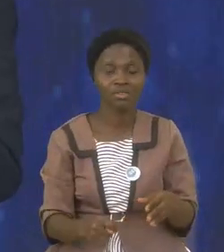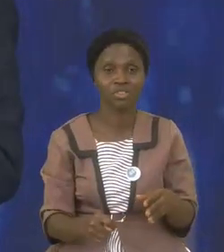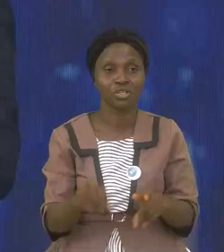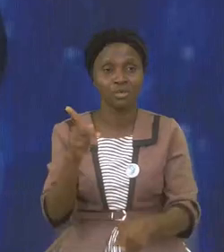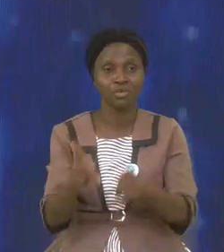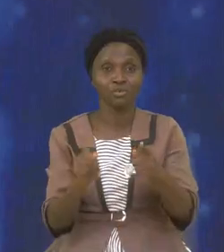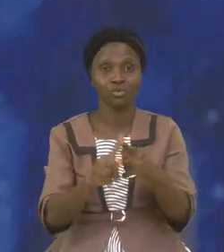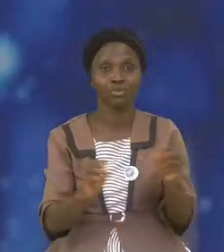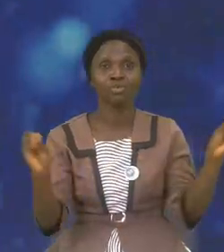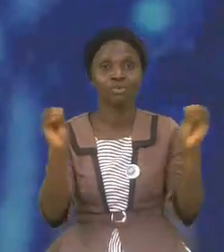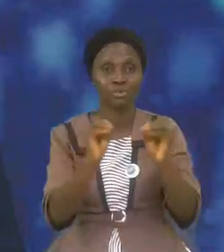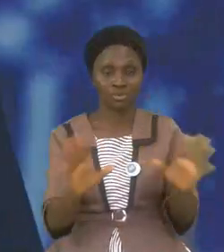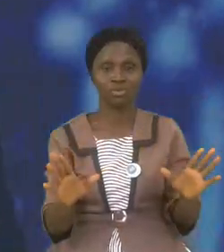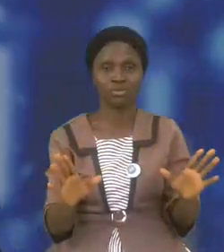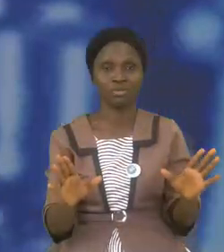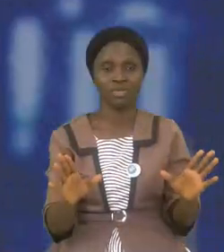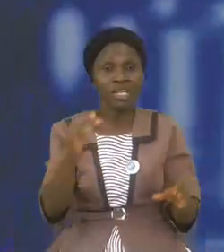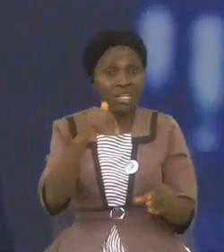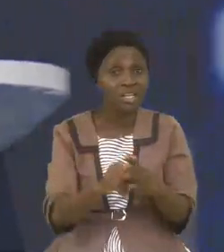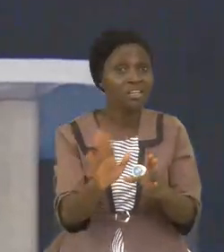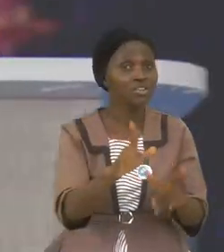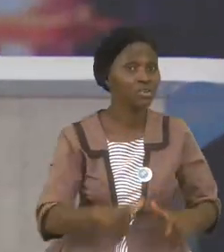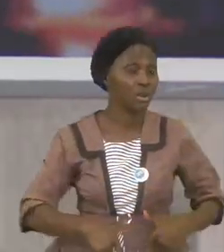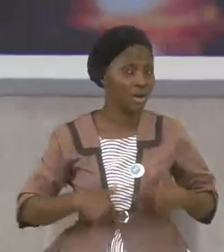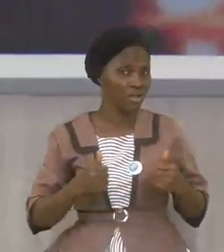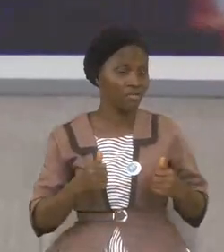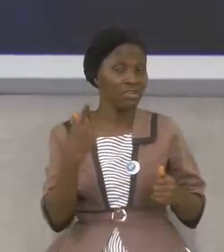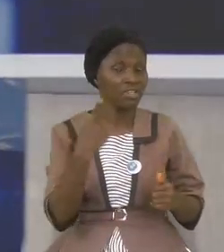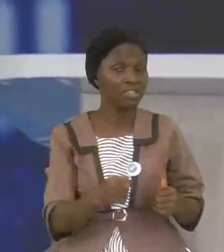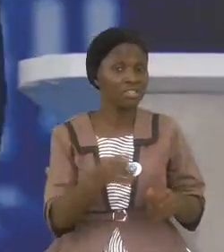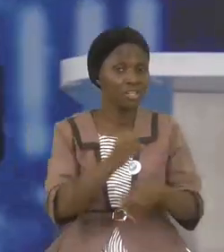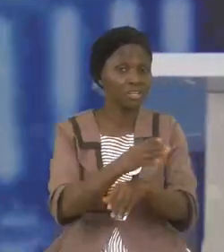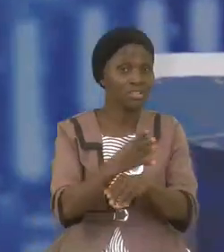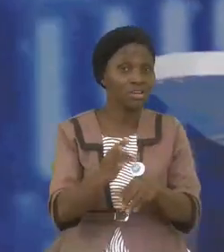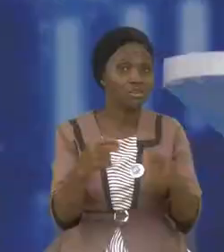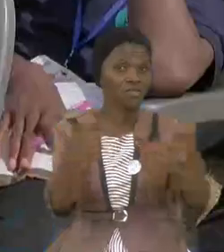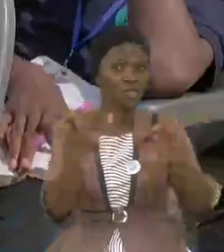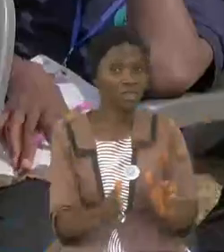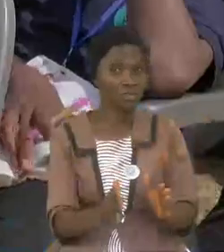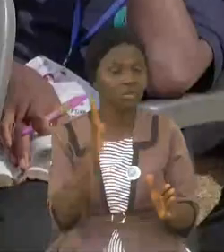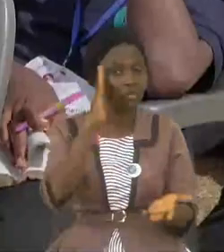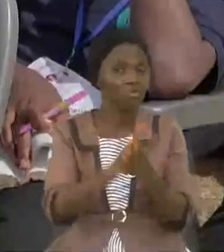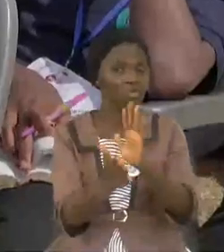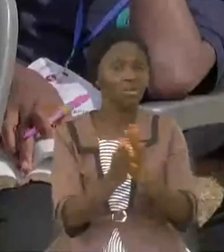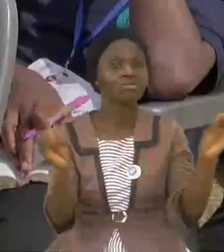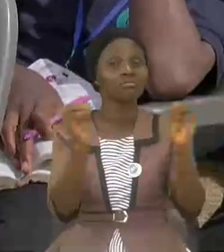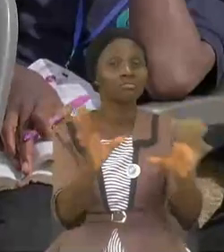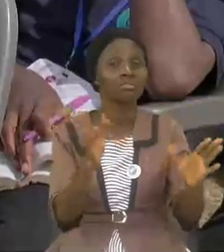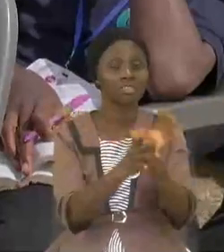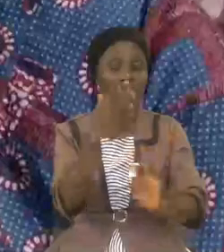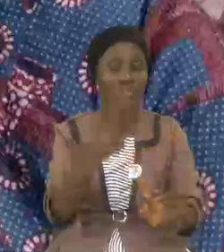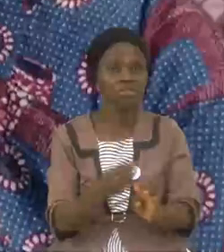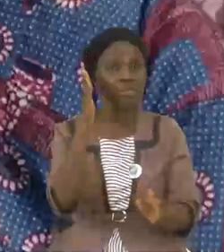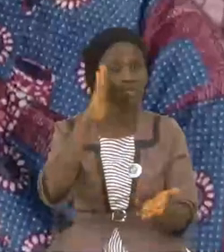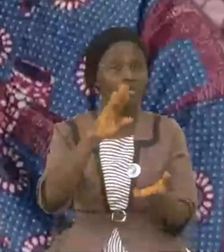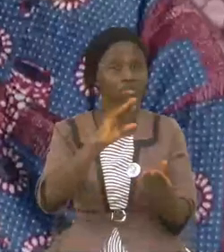L'Éternel renverse les desseins des nations. Dans votre vie, les